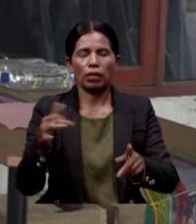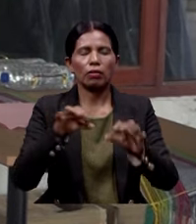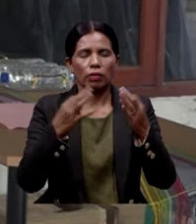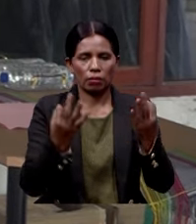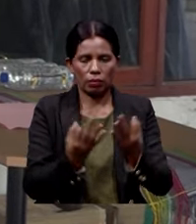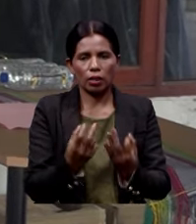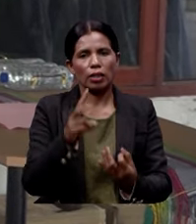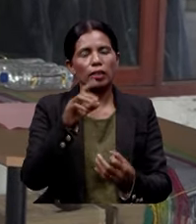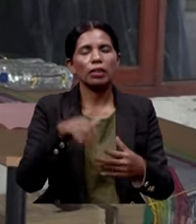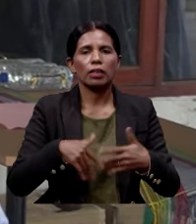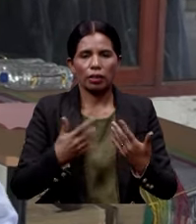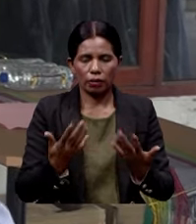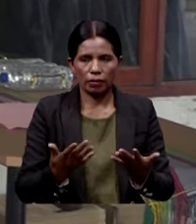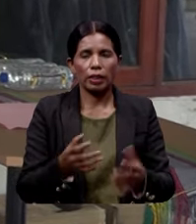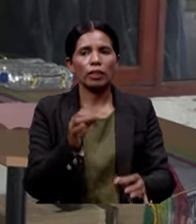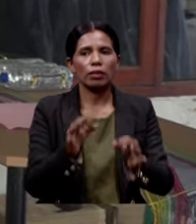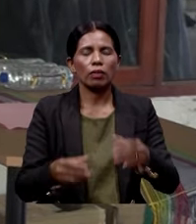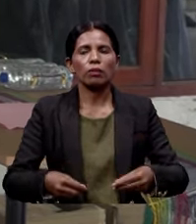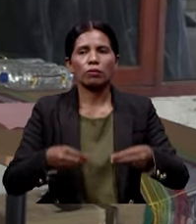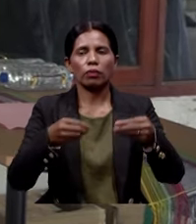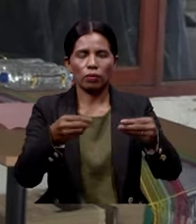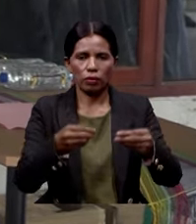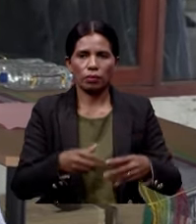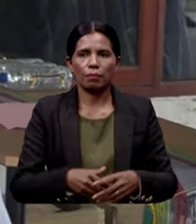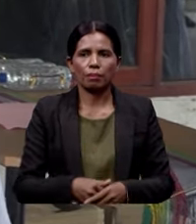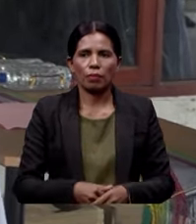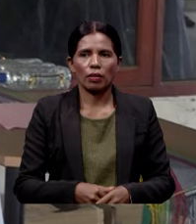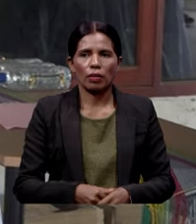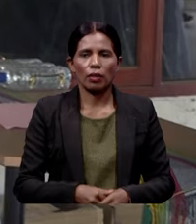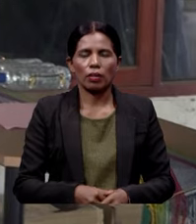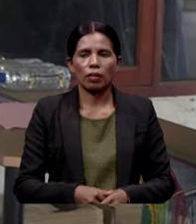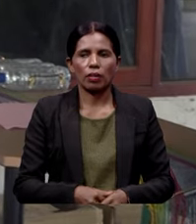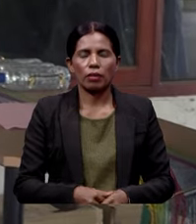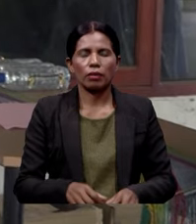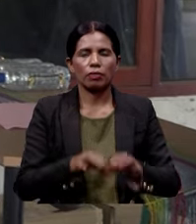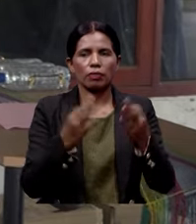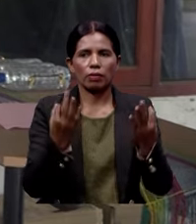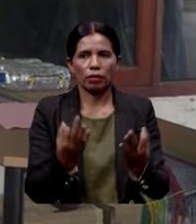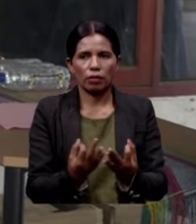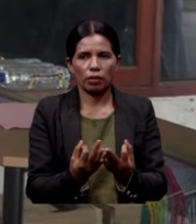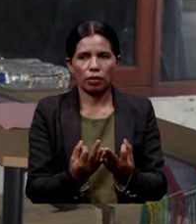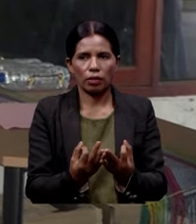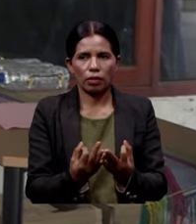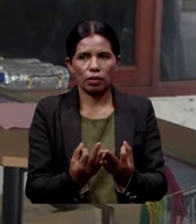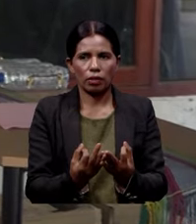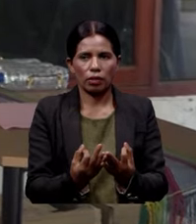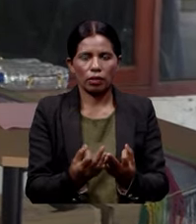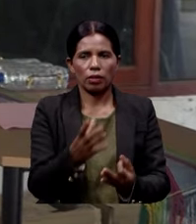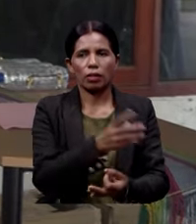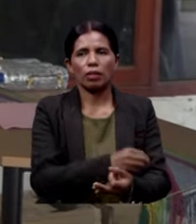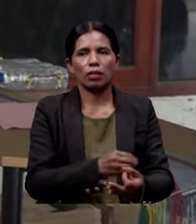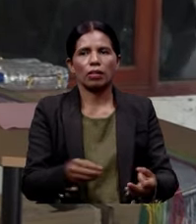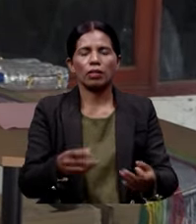hira, karik nih ya fornese mak ba umakain det umakain metade iya